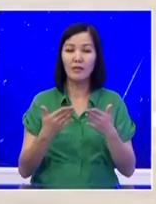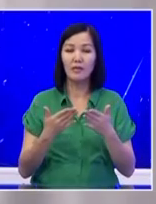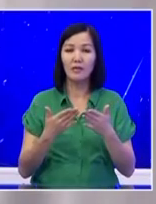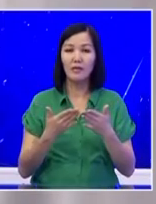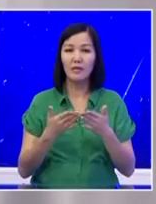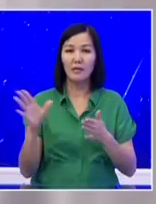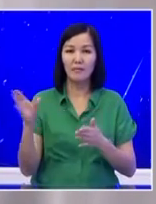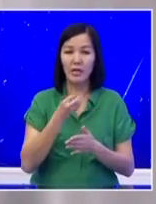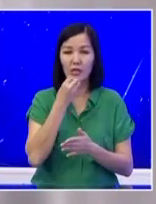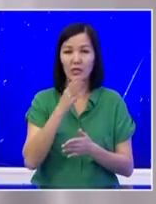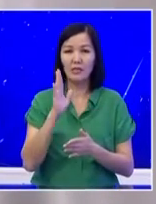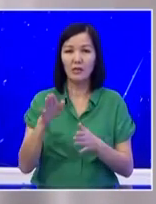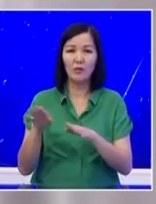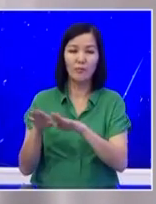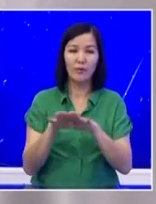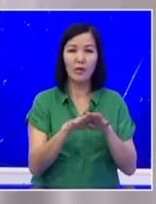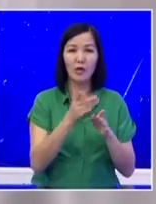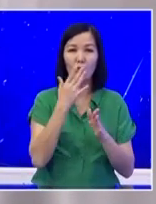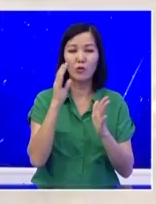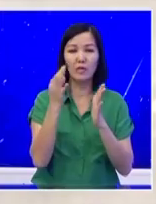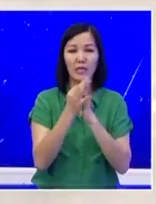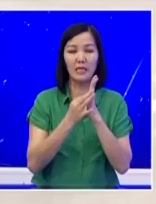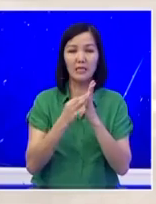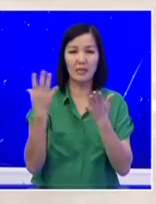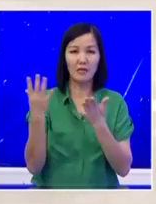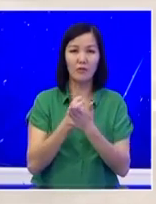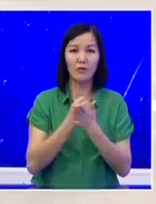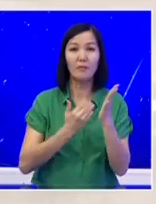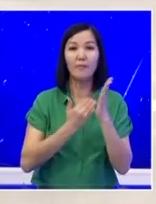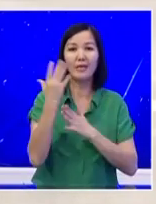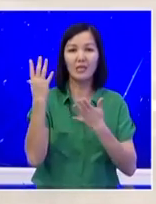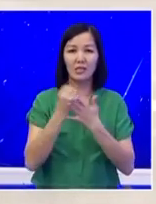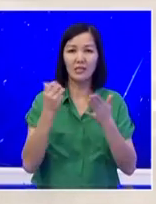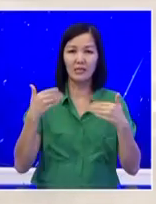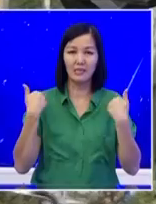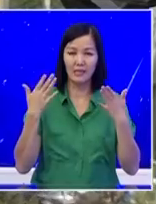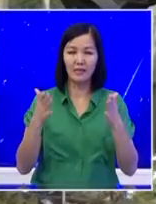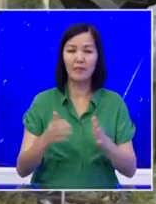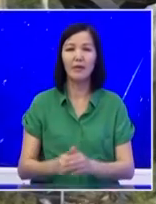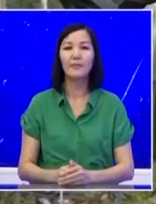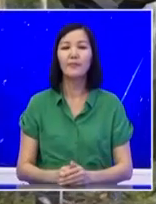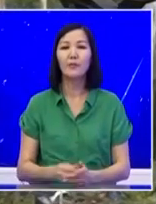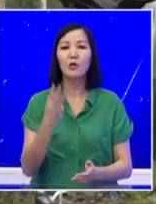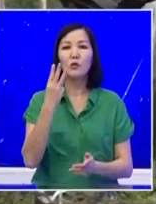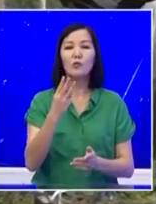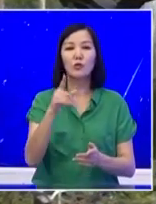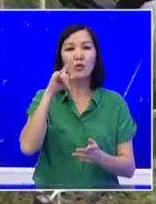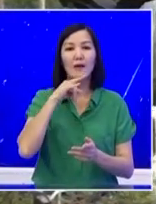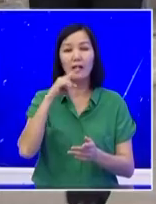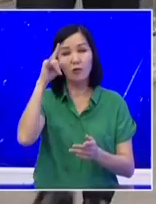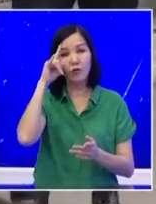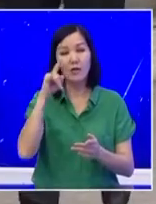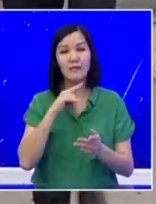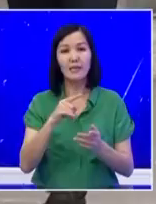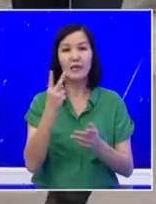болсын. Бірыңғай ұлттық тестілуден аман есен өтсін. Биіктен көрінсін. Сәт сапар балаларыма. Үш қазақ, екі орыс сыныбы.